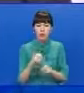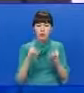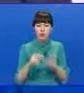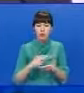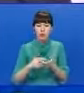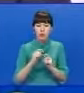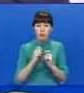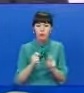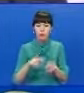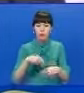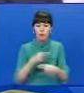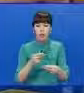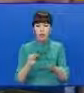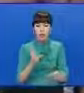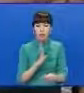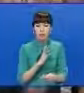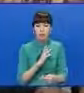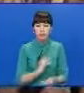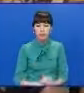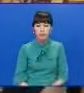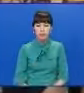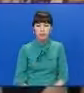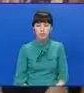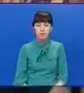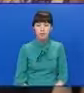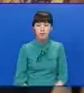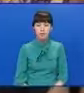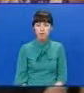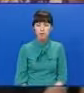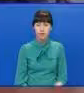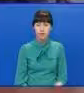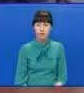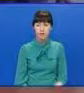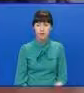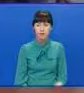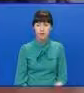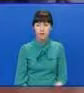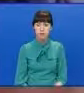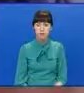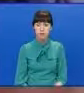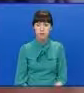белгіленген сыйлықтармен марапатталды. Гүлсанат Қалмырзақызы, Абай Құралбаев, Бақыт Байларов, оңтүстік ақпарат.